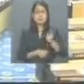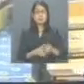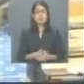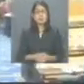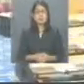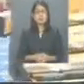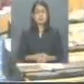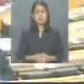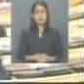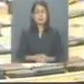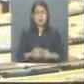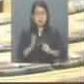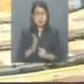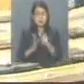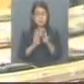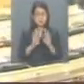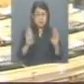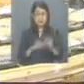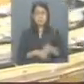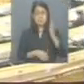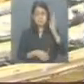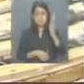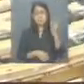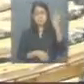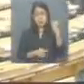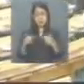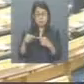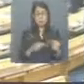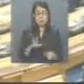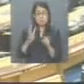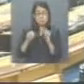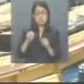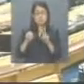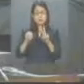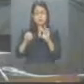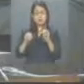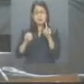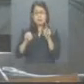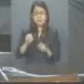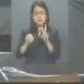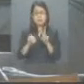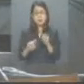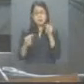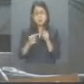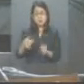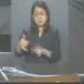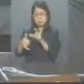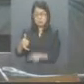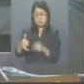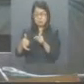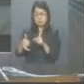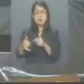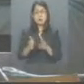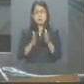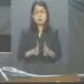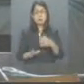ตั้งแต่เปิดอภิปรายต่อจากวันนี้นะครับในมาตรา 291/2 ว่าด้วยเรื่องคุณสมบัติของผู้สมัครสมาชิกสภาร่างรั